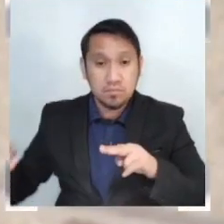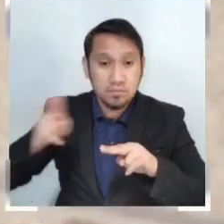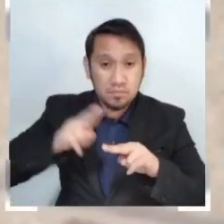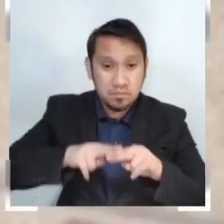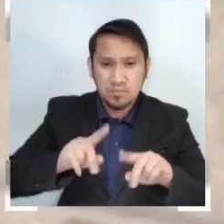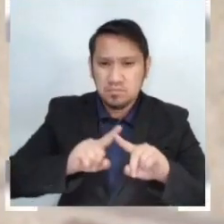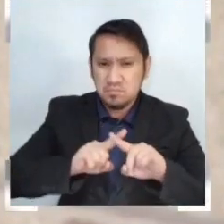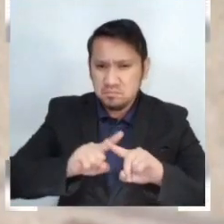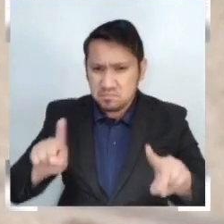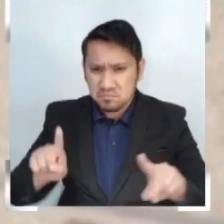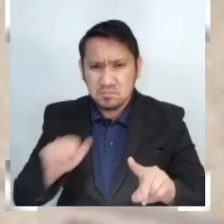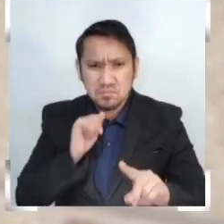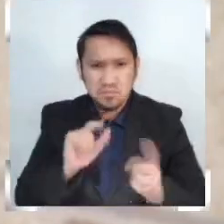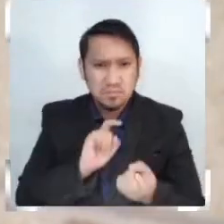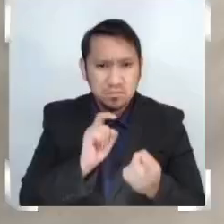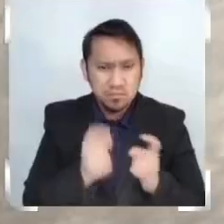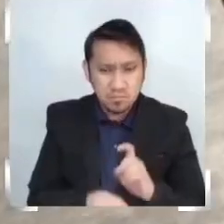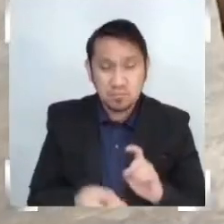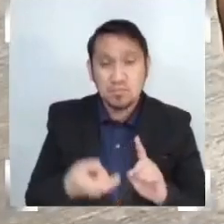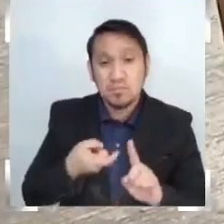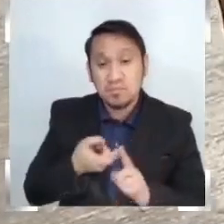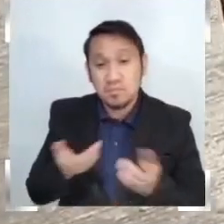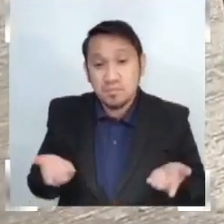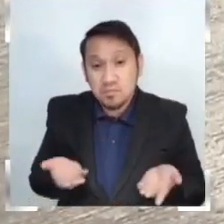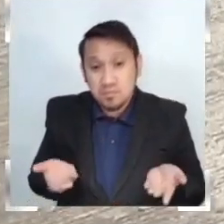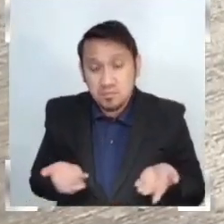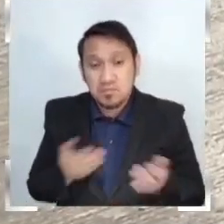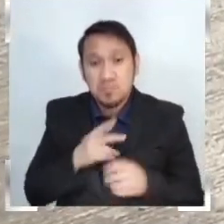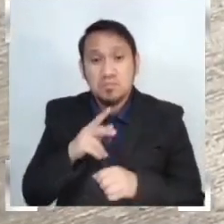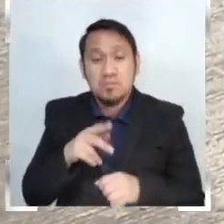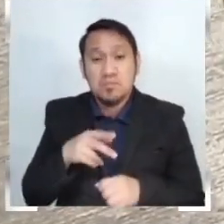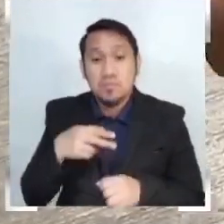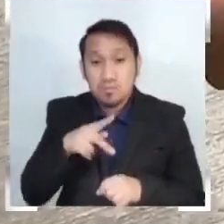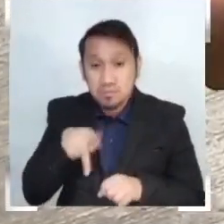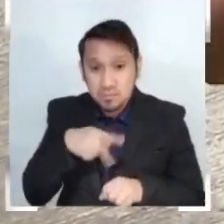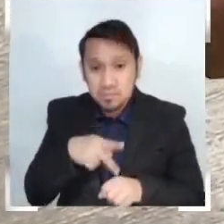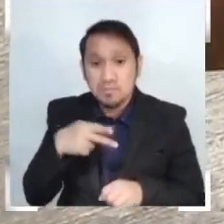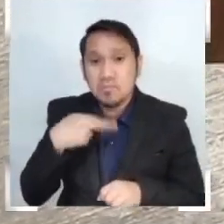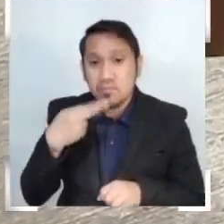walang pagbabago sa presyo ng mga local rice. Ako si Bernadette Reyes, ang inyong saksi